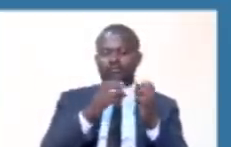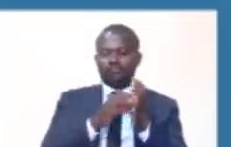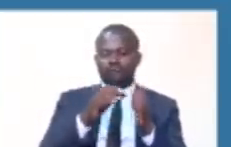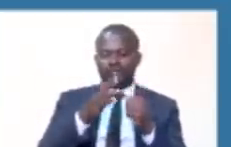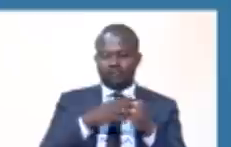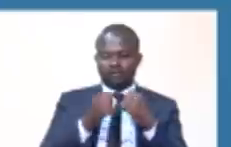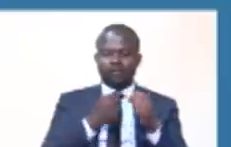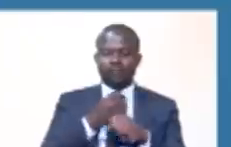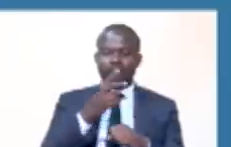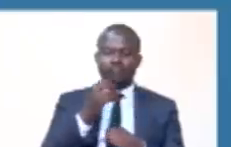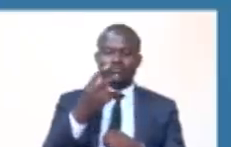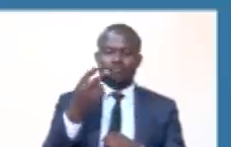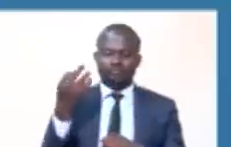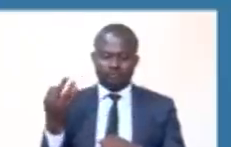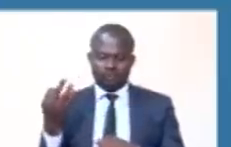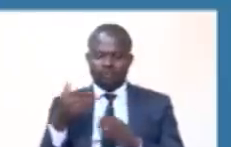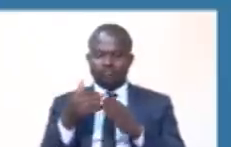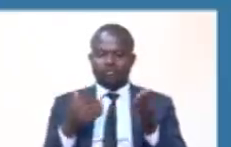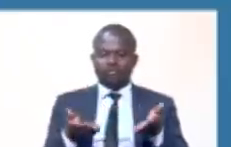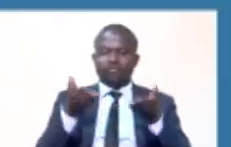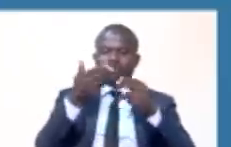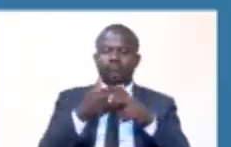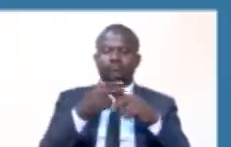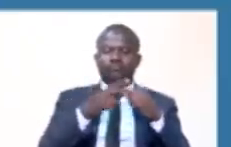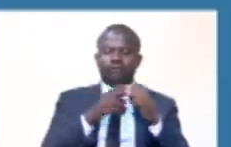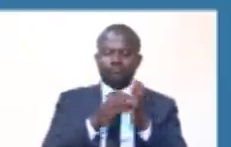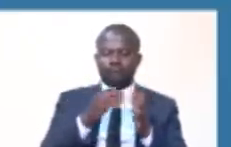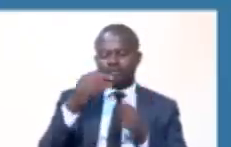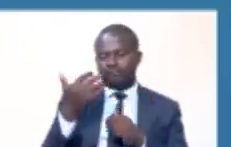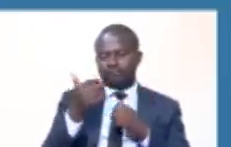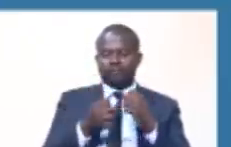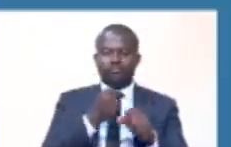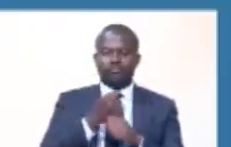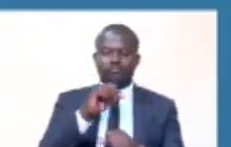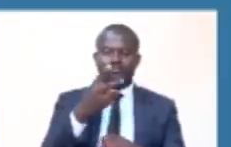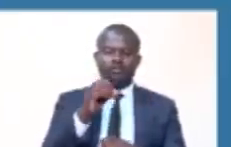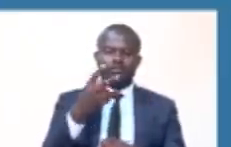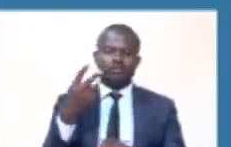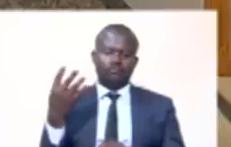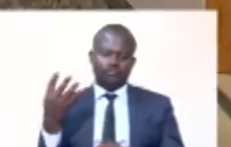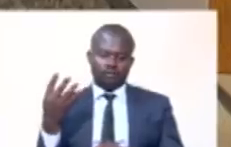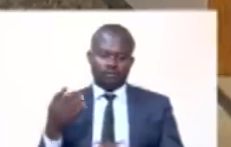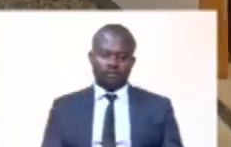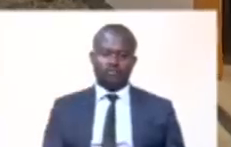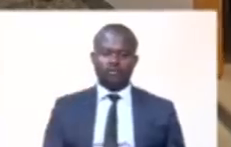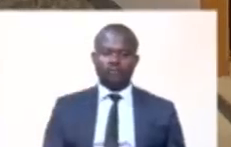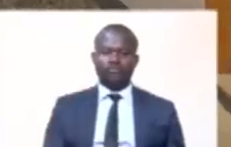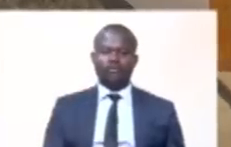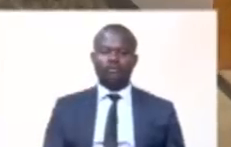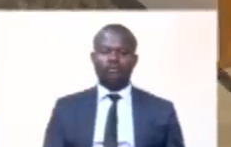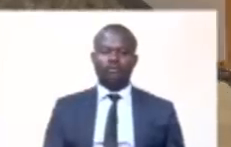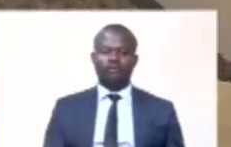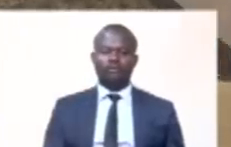muri 2023, mbere y'uko buzamuka ku gipimo cya 7.5% muri 2024. Mu mwaka